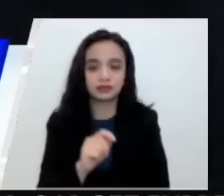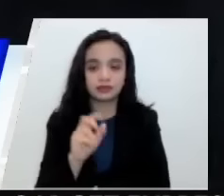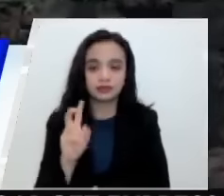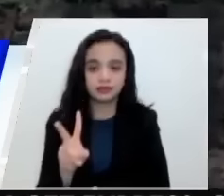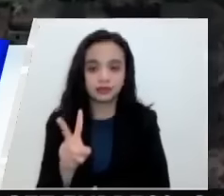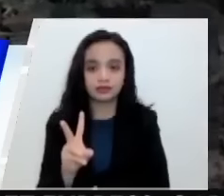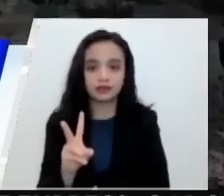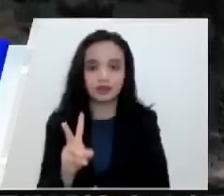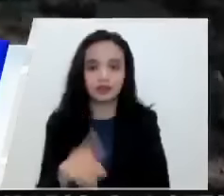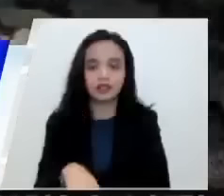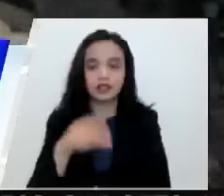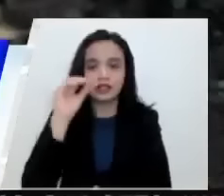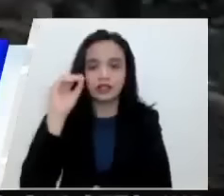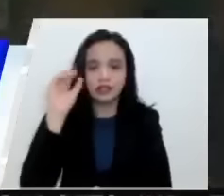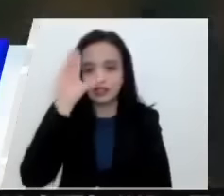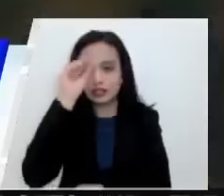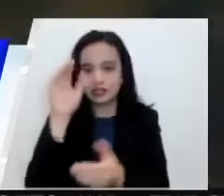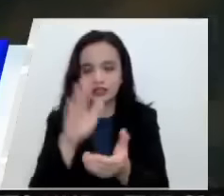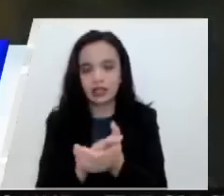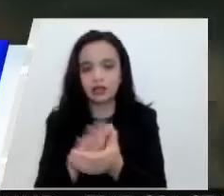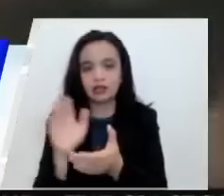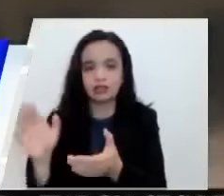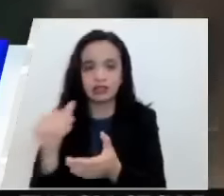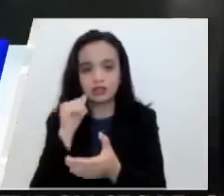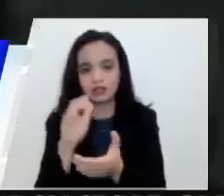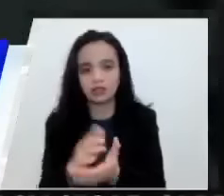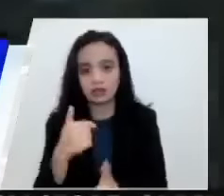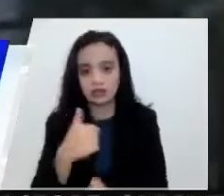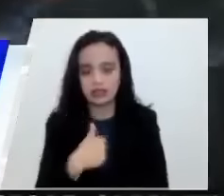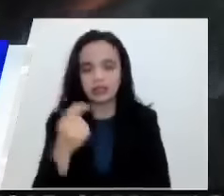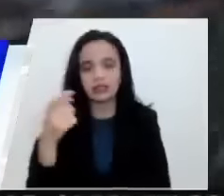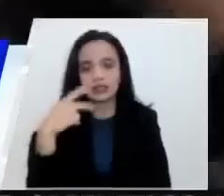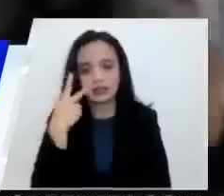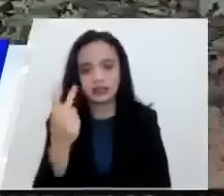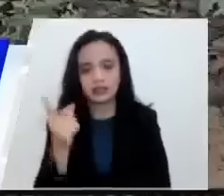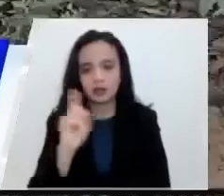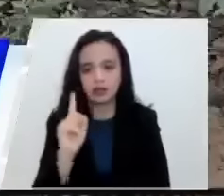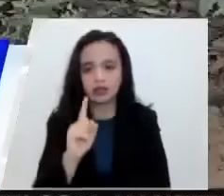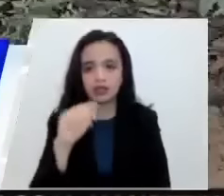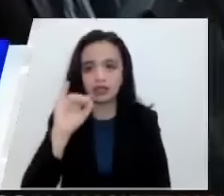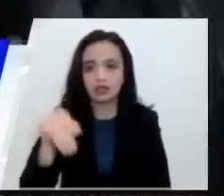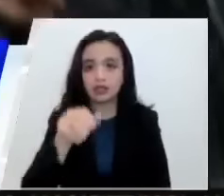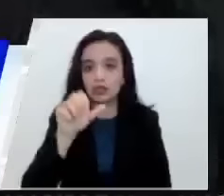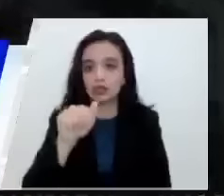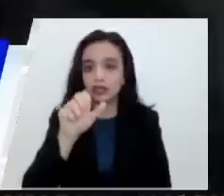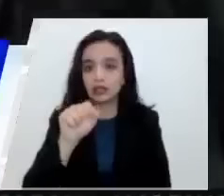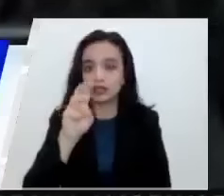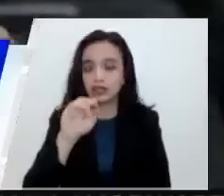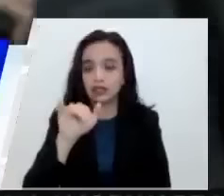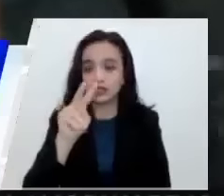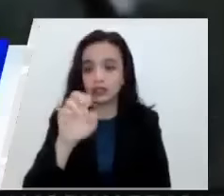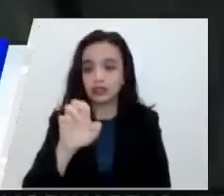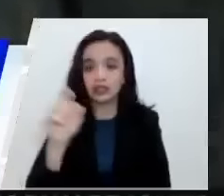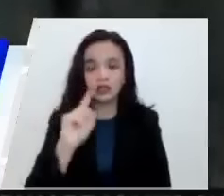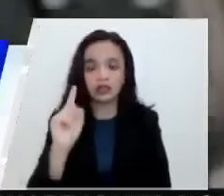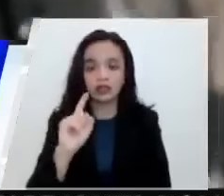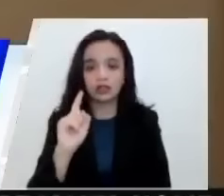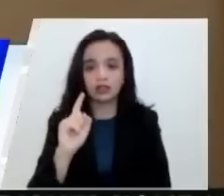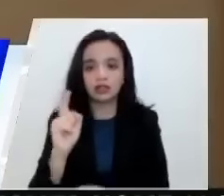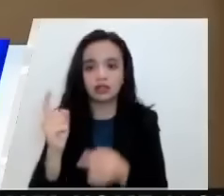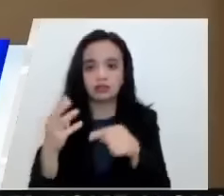Ko. Mamayang gabi, makakaalpas si Christy, played by Jasmine Curtis Smith, sa mga miyembro ng Kalasag.